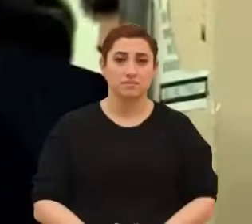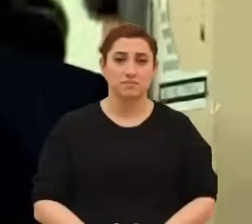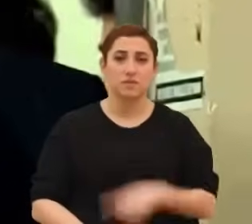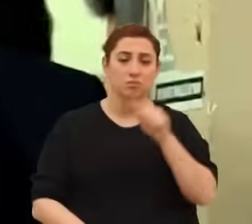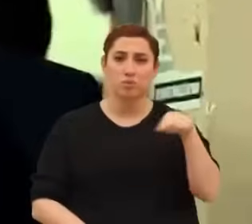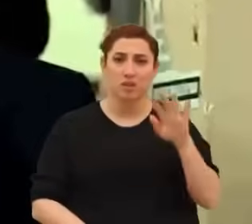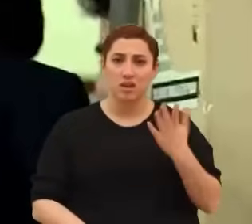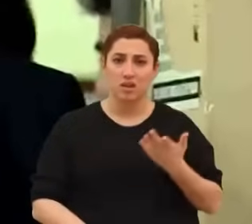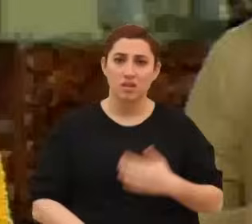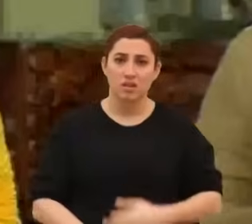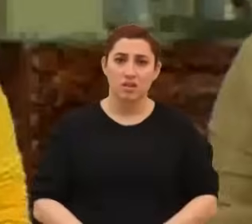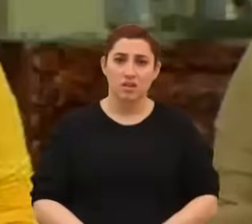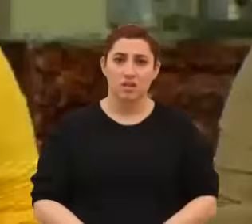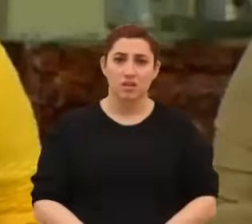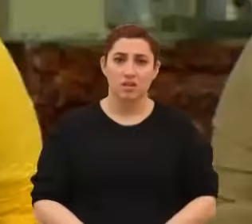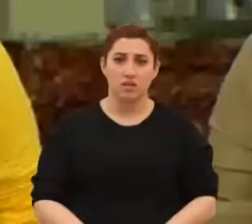Bunlar ne ya?